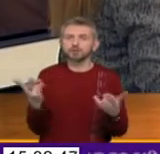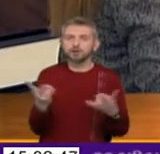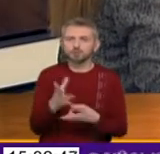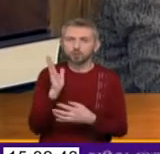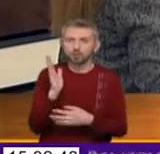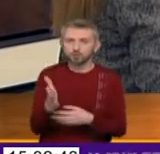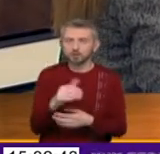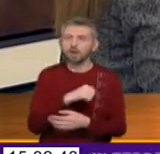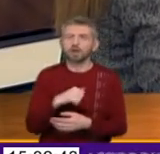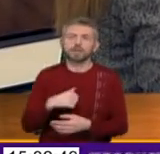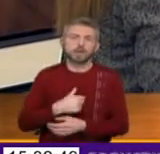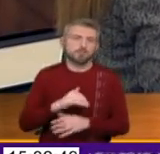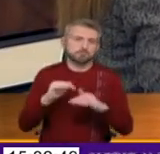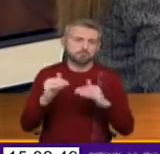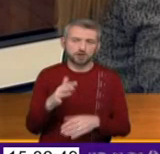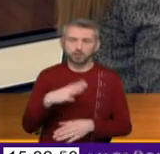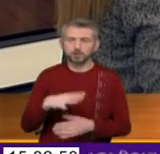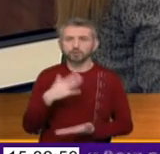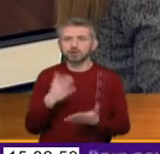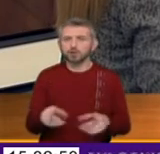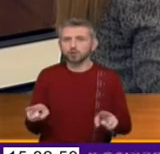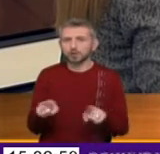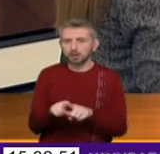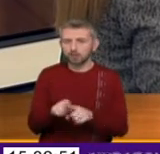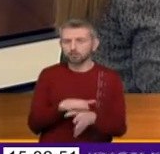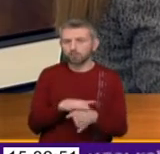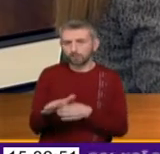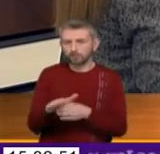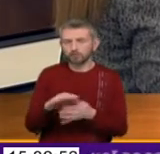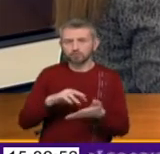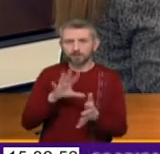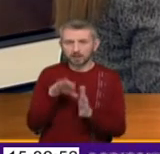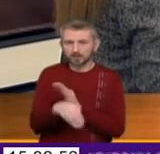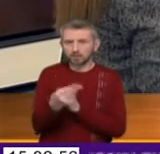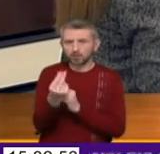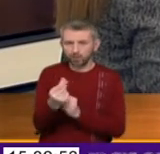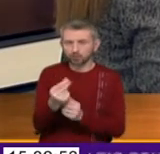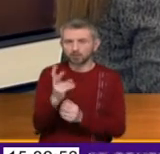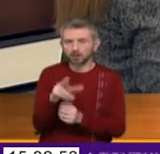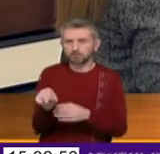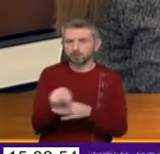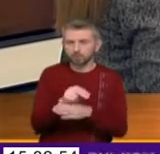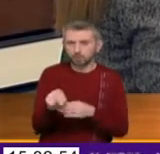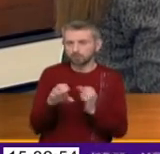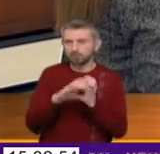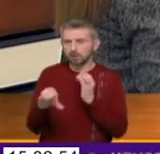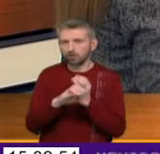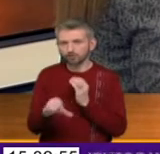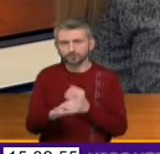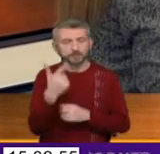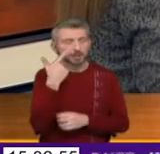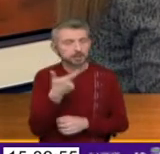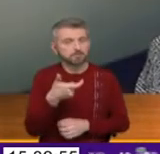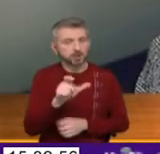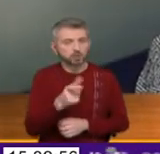буде найменше очікувати, якщо ось таким чином вже повністю закладати ці кошти як капітальний ремонт мереж.